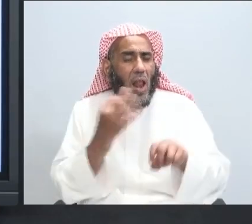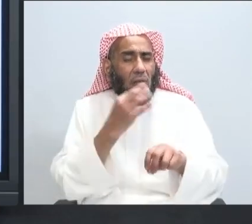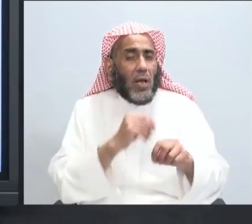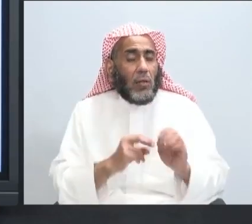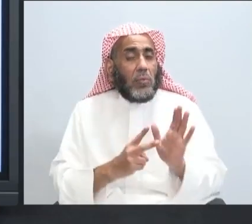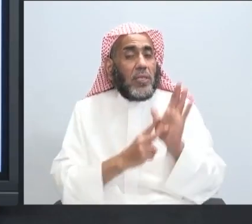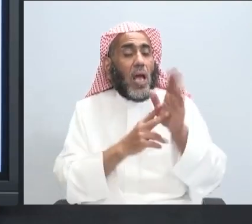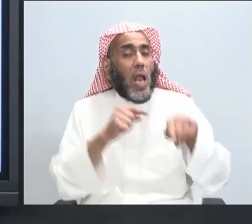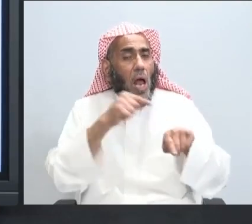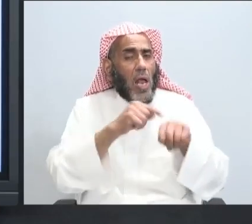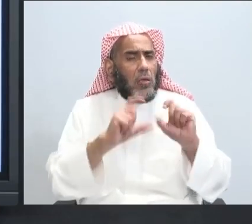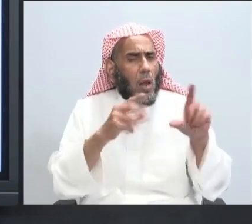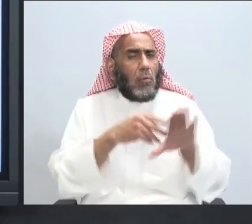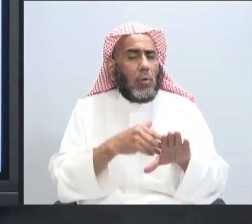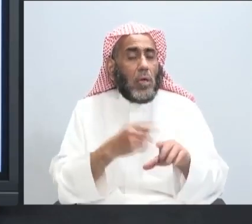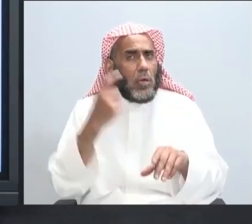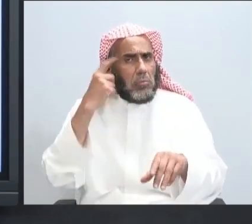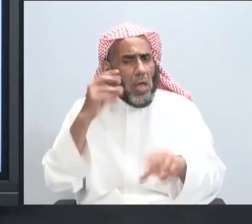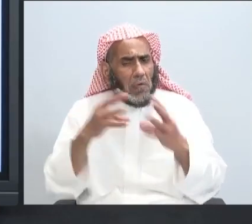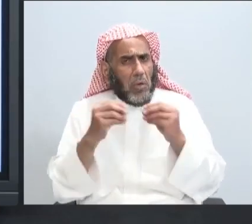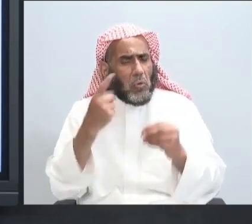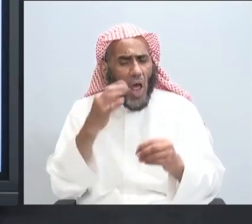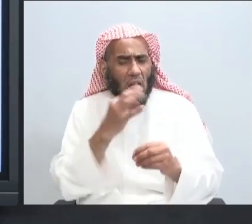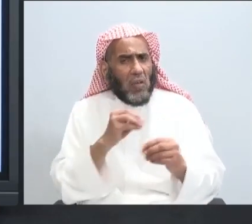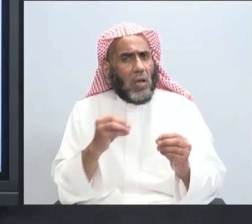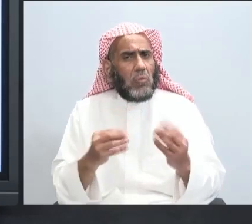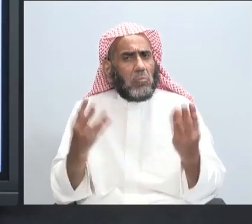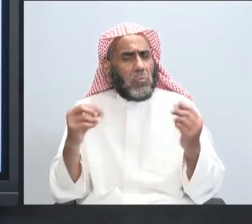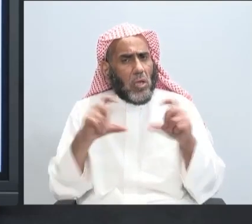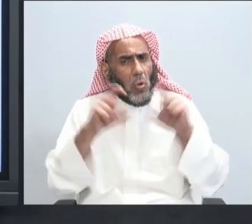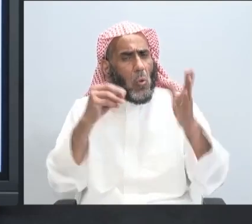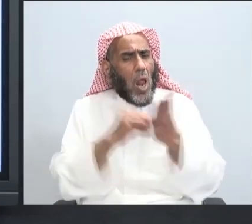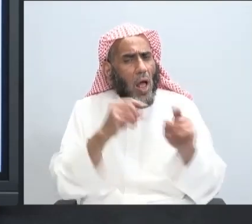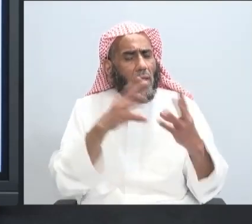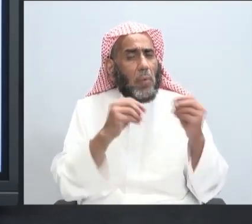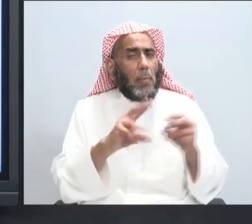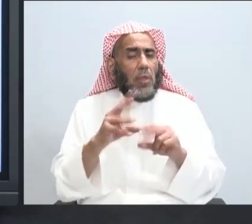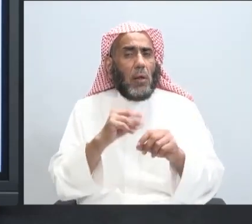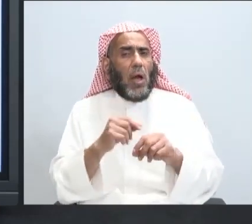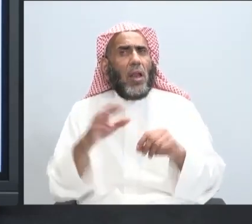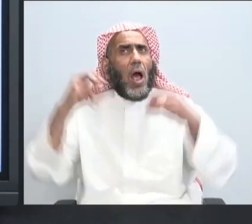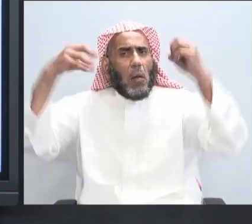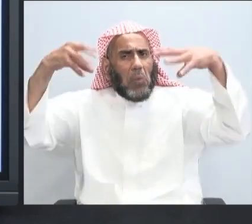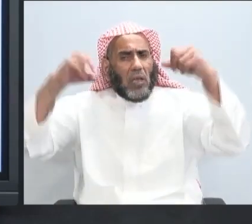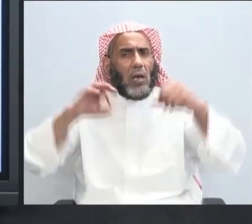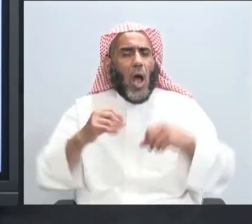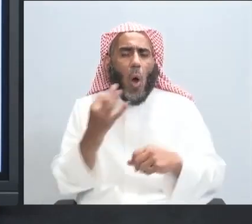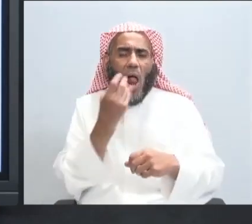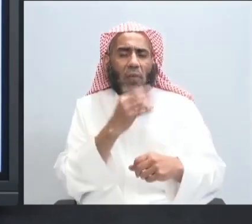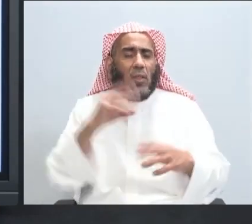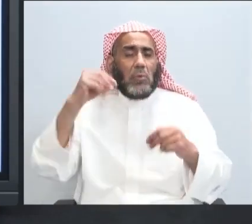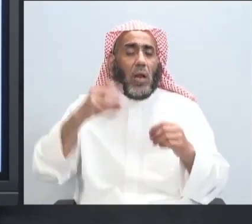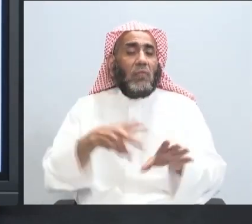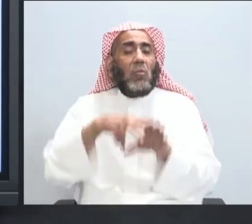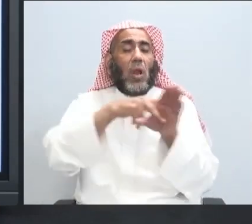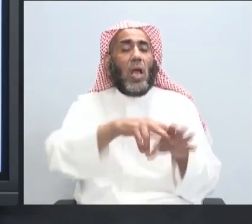الدالة عليه. أنت تعرف المعنى لكن تريد ألفاظ تدل على هذا المعنى، مثلا معنى المطر أو ألفاظ المطر، ألفاظ